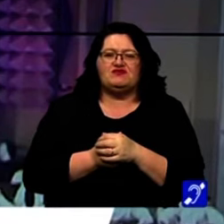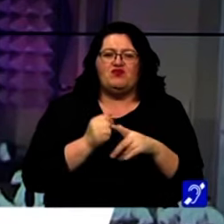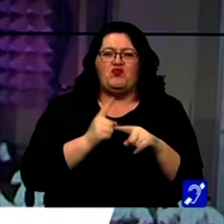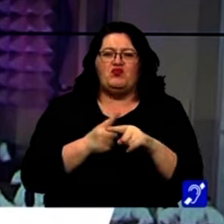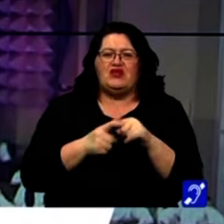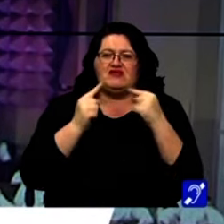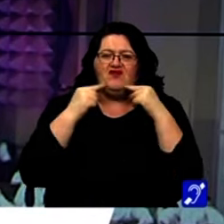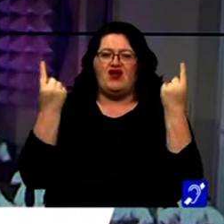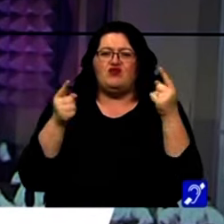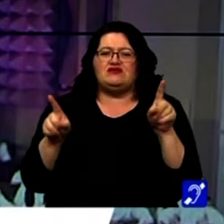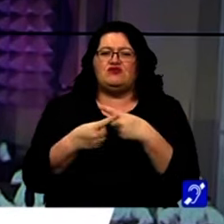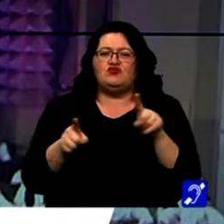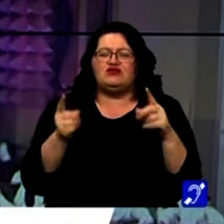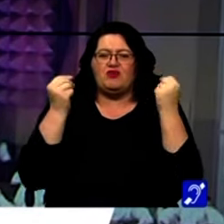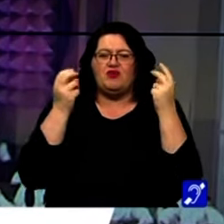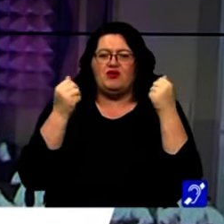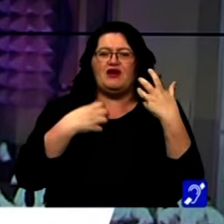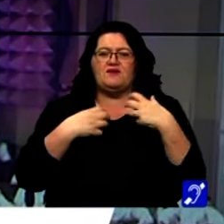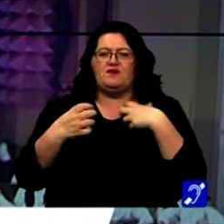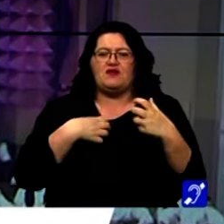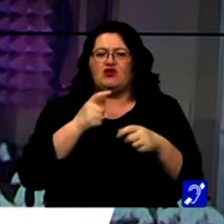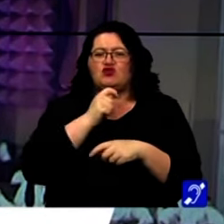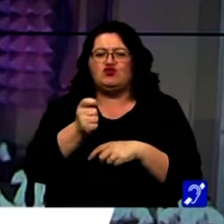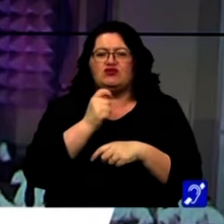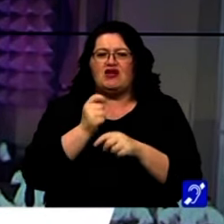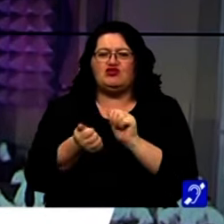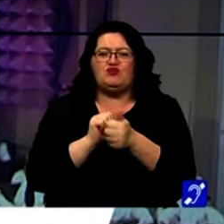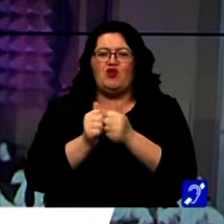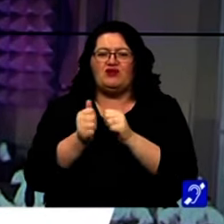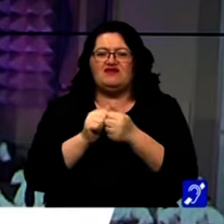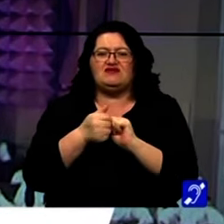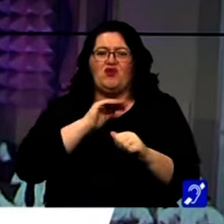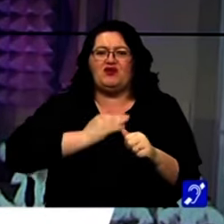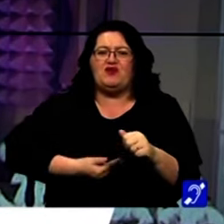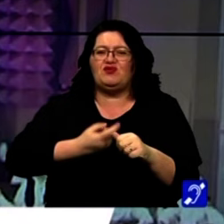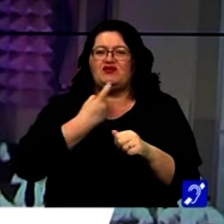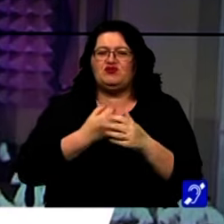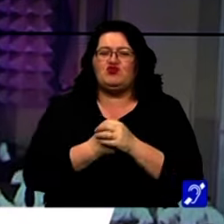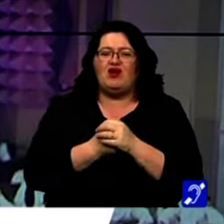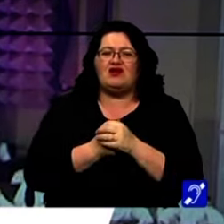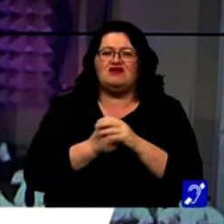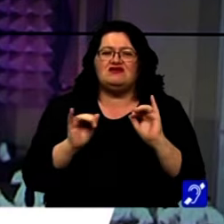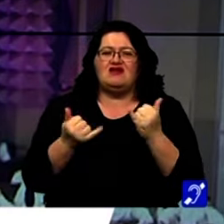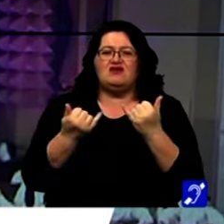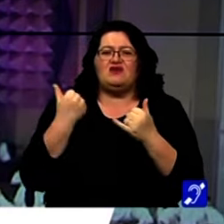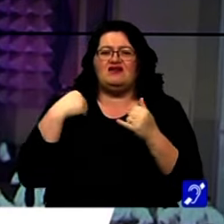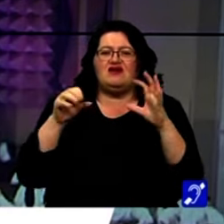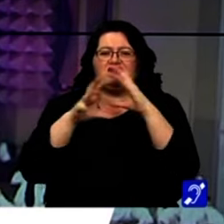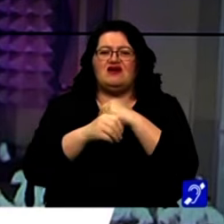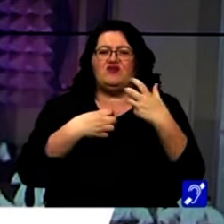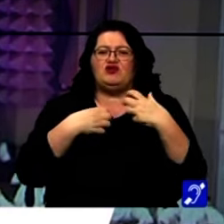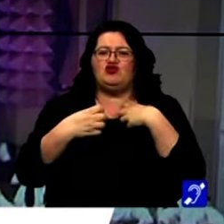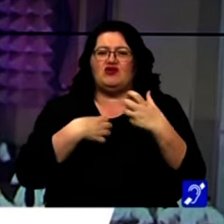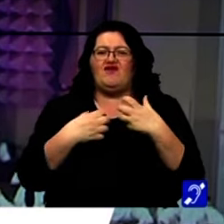piese celebre de muzică populară cântate de actori, jurnaliști, sportivi sau chiar de primarul Timișoarei. S-a întâmplat seara trecută pe